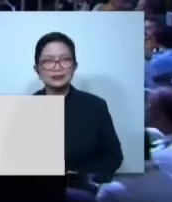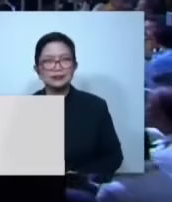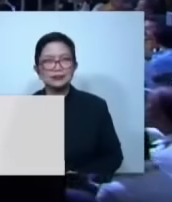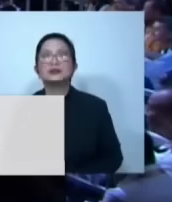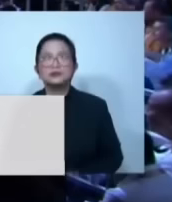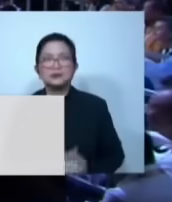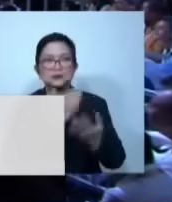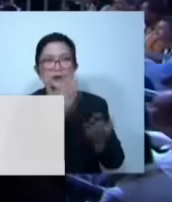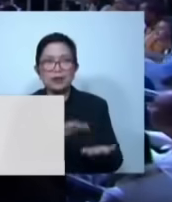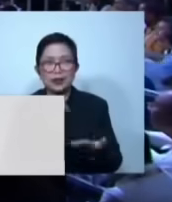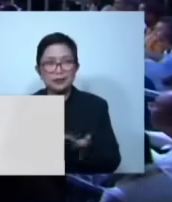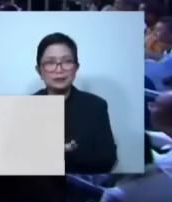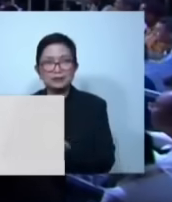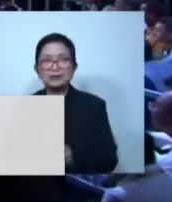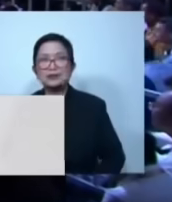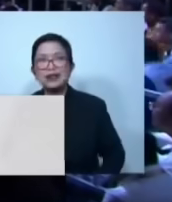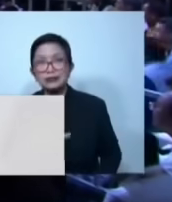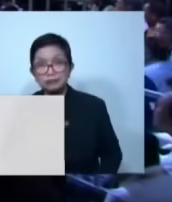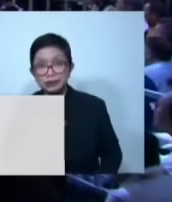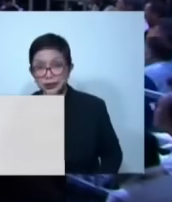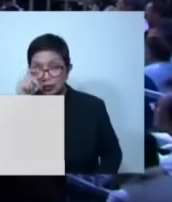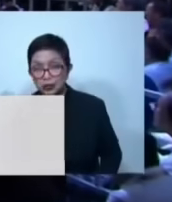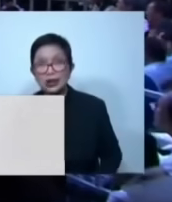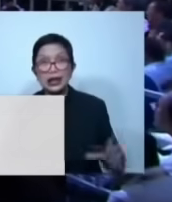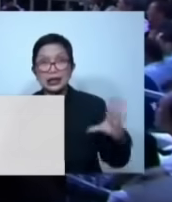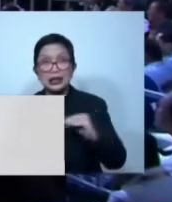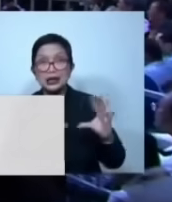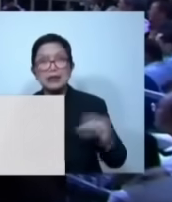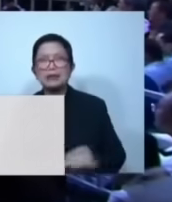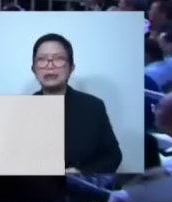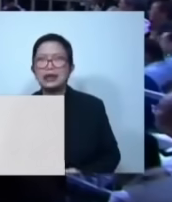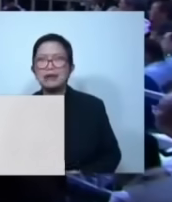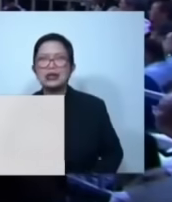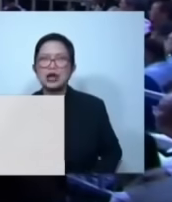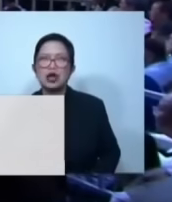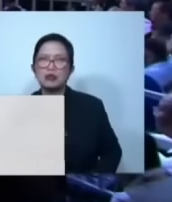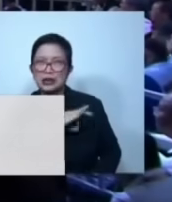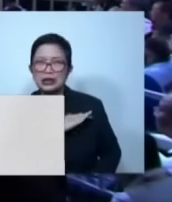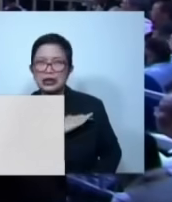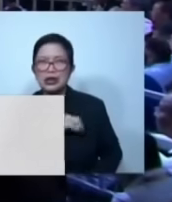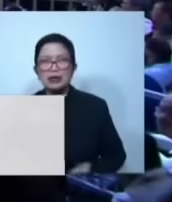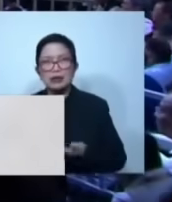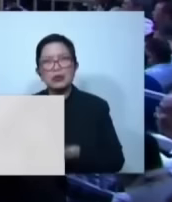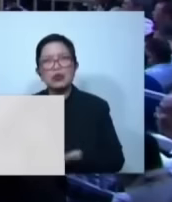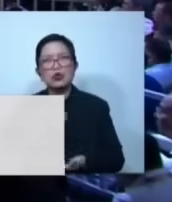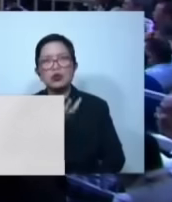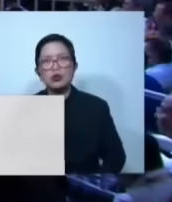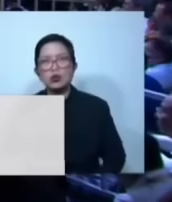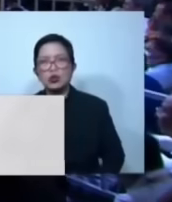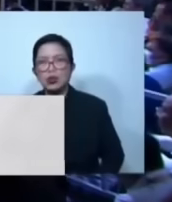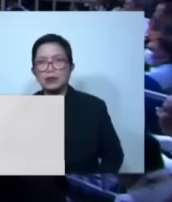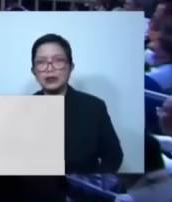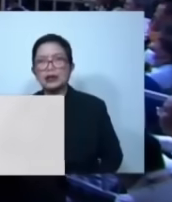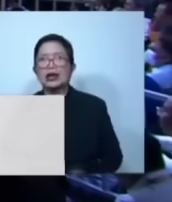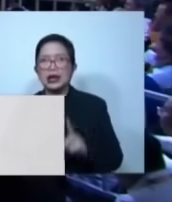l hadirin yang kamimati P debat pertamaalon presiden Pemilu tahun terdapat